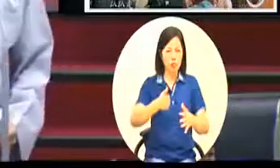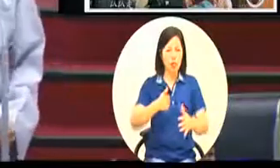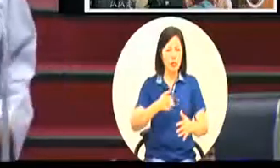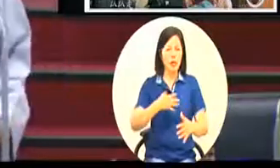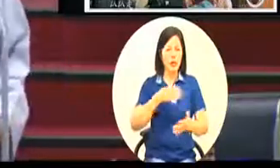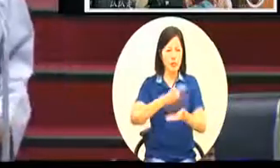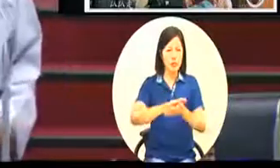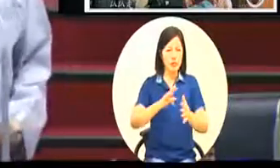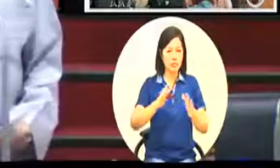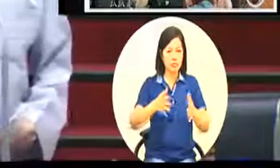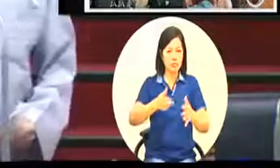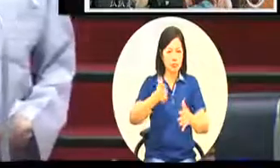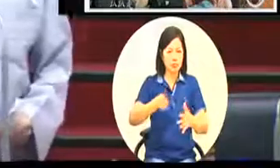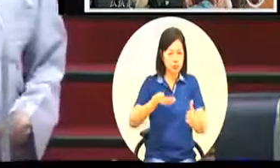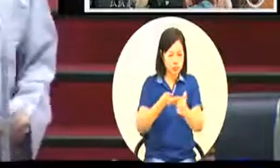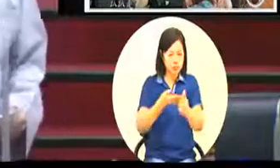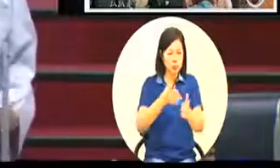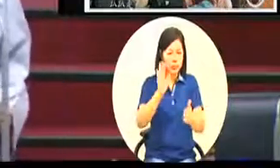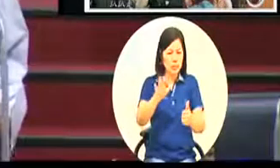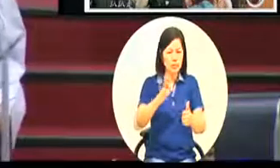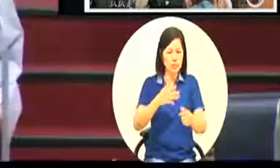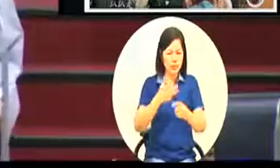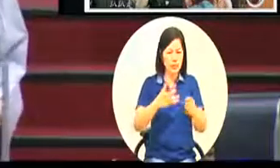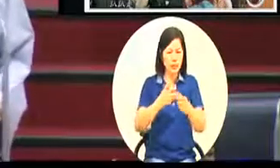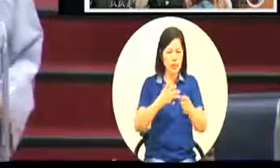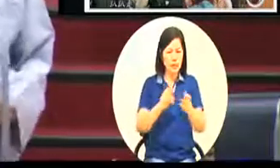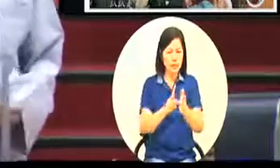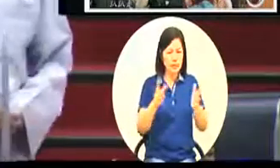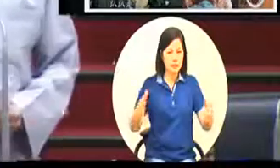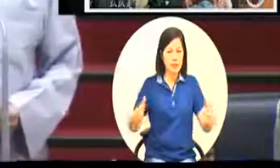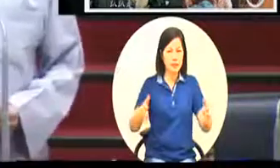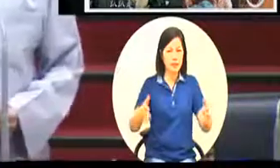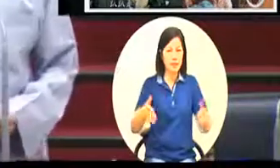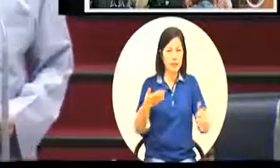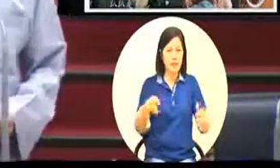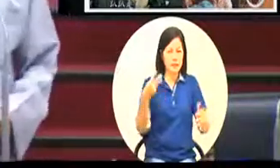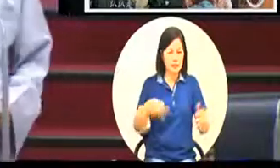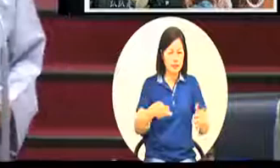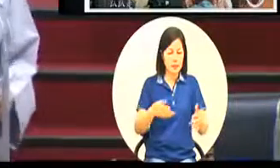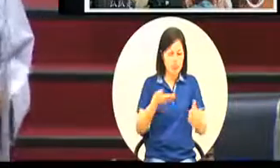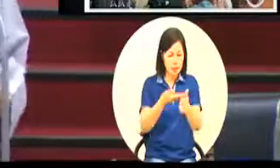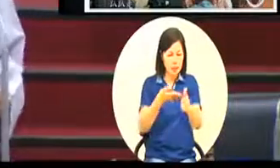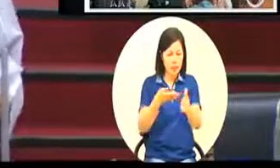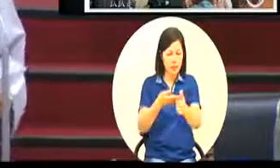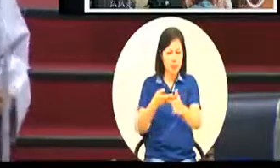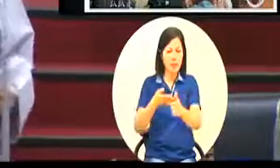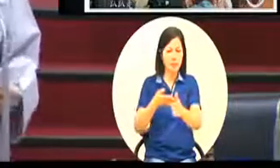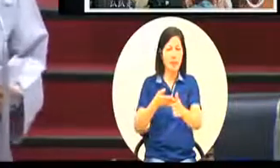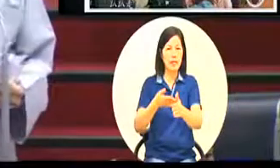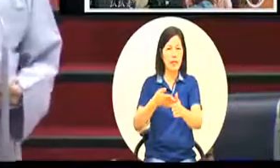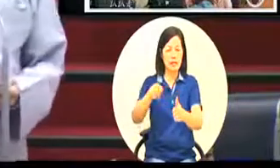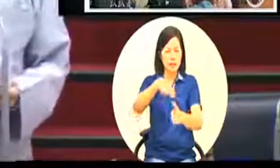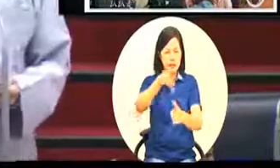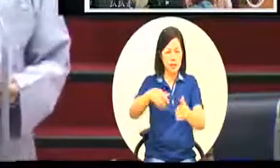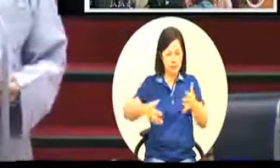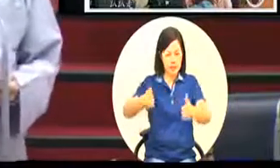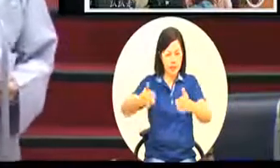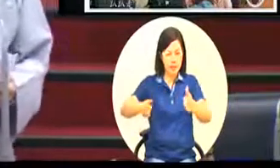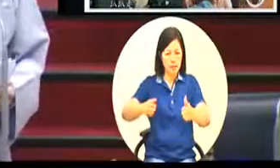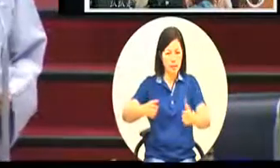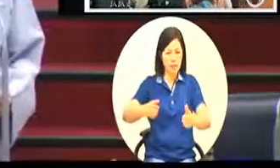伊做八当了后有拍这个底子，予人去执政，最起码吼爱有迄个感恩的心